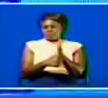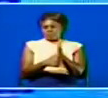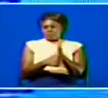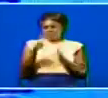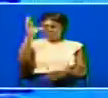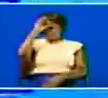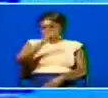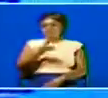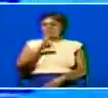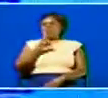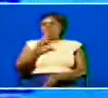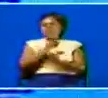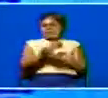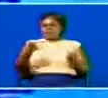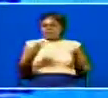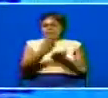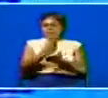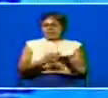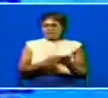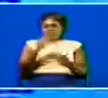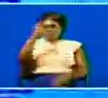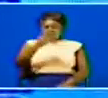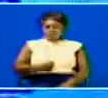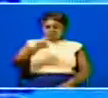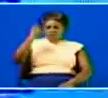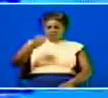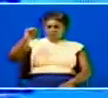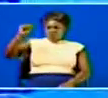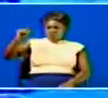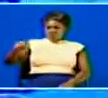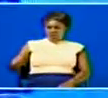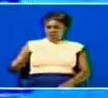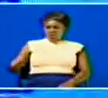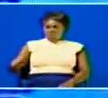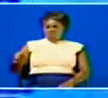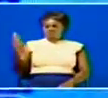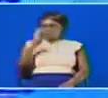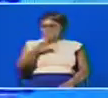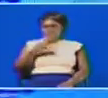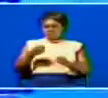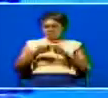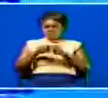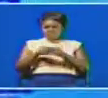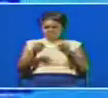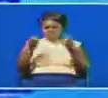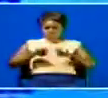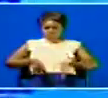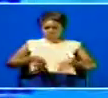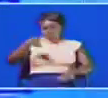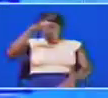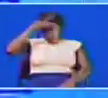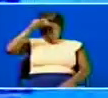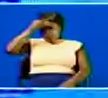Ukosefu wa maji safi katika baadhi ya maeneo eneo bunge la Kajiado ya Kusini sasa kuna tishio kusambaratika kwa viwango vya elimu eneo